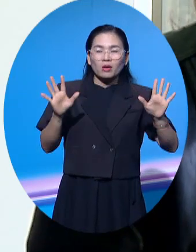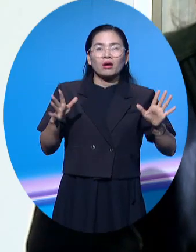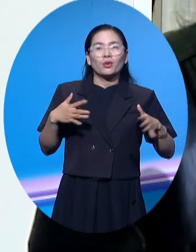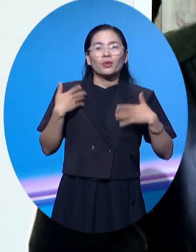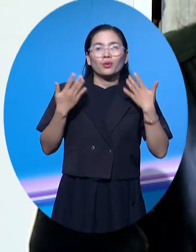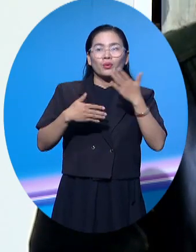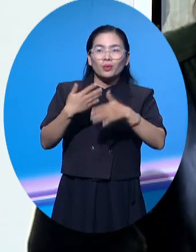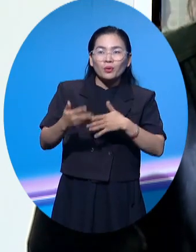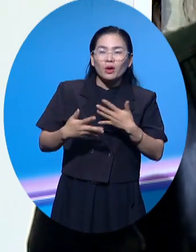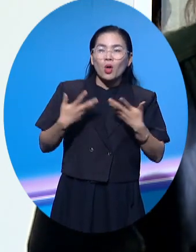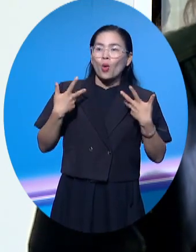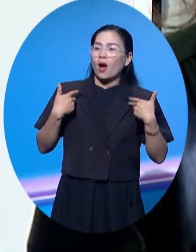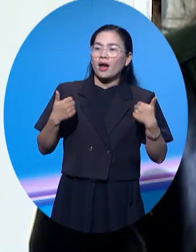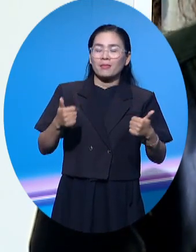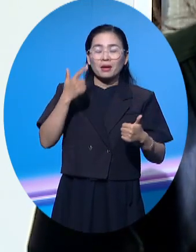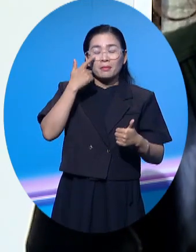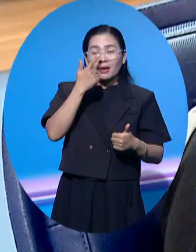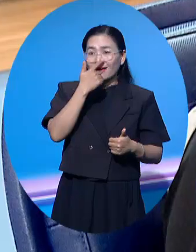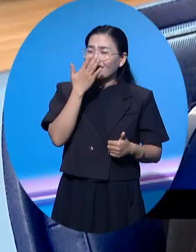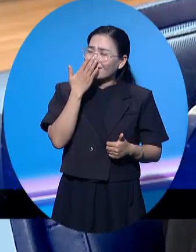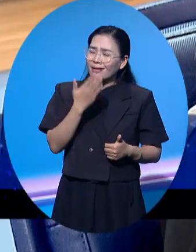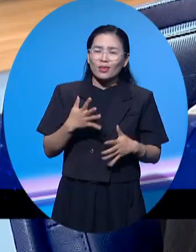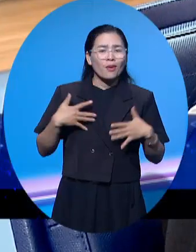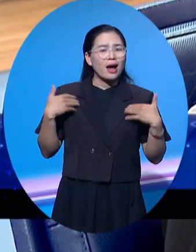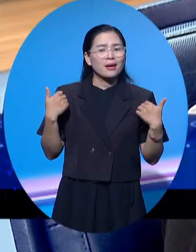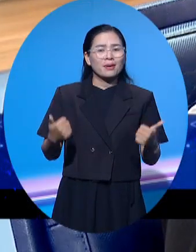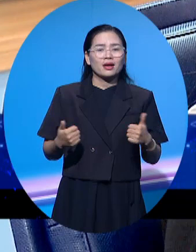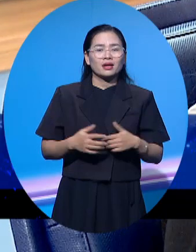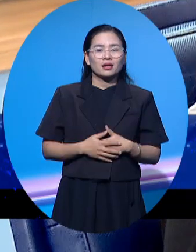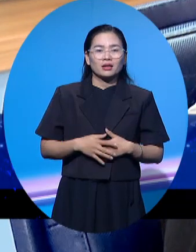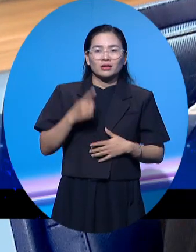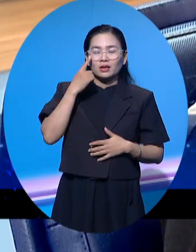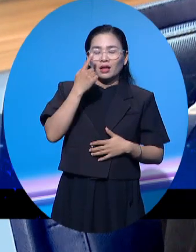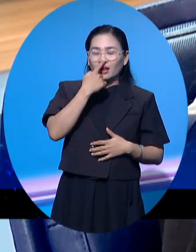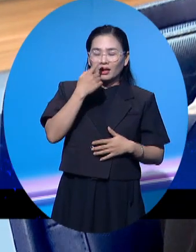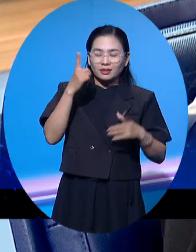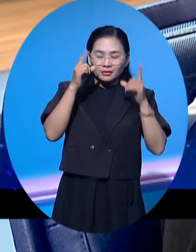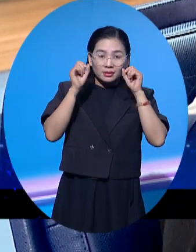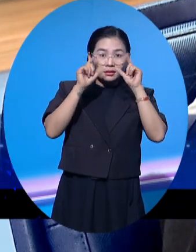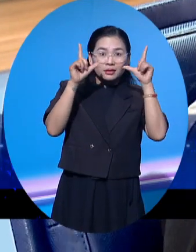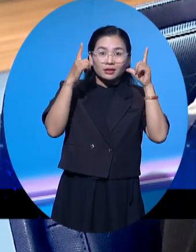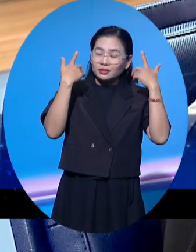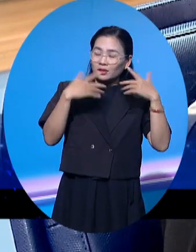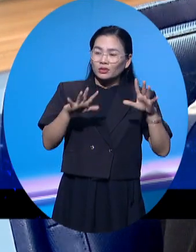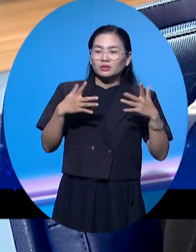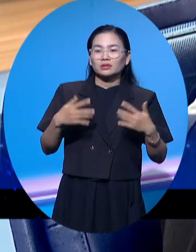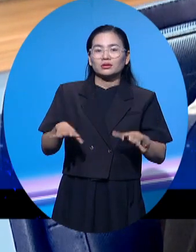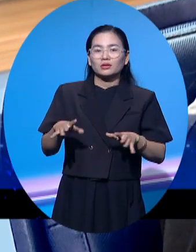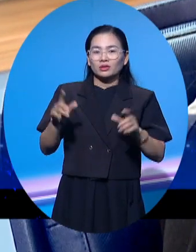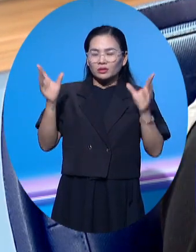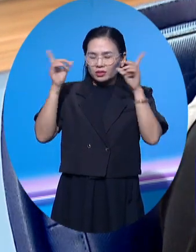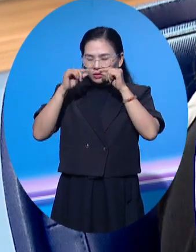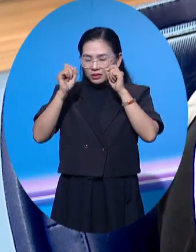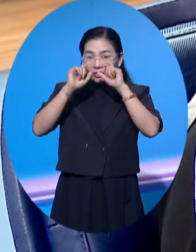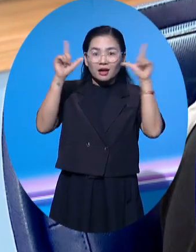không cần kính này, con mắt nó đôi mắt nó nhẹ nhẹ hơn. Với mổ xong mà thấy rõ dần luôn, xong rồi lên ngủ một giấc xuống khám mắt không ngờ là